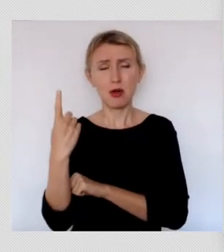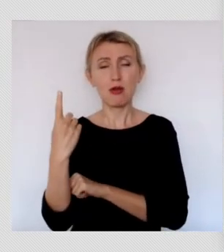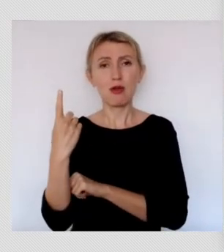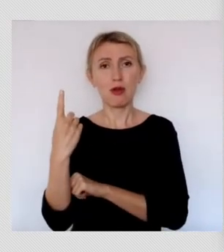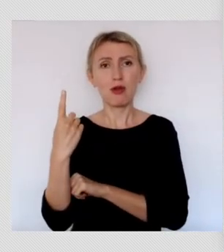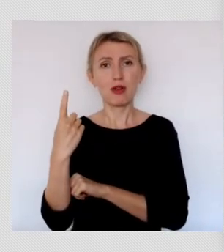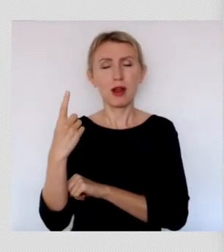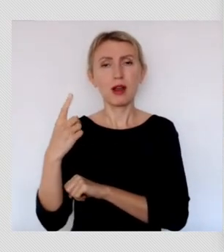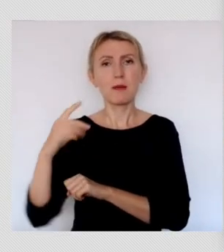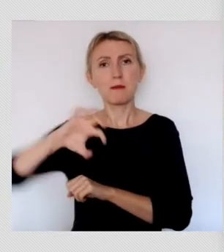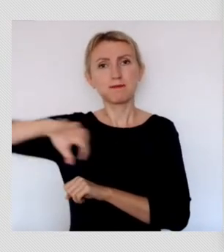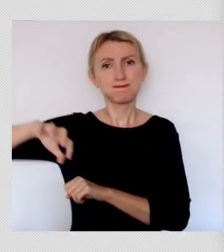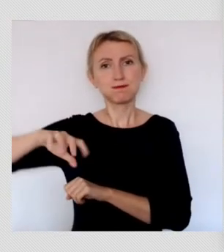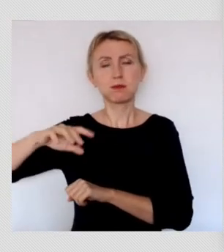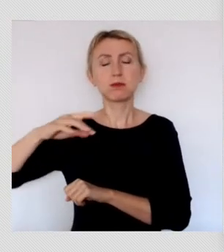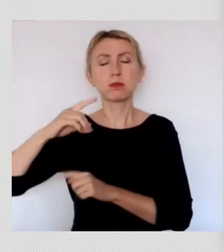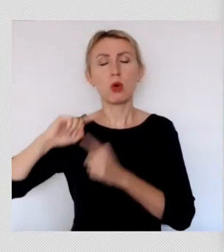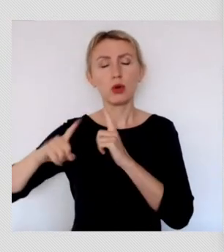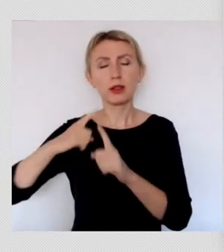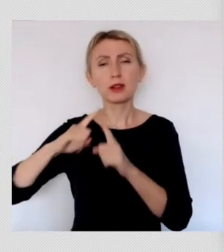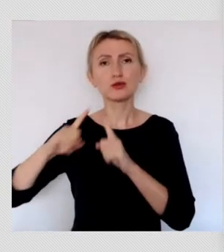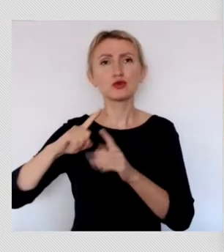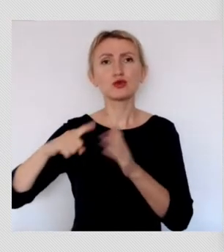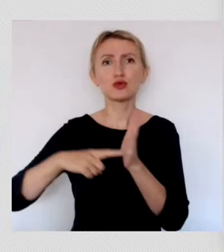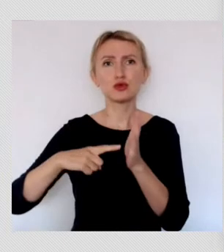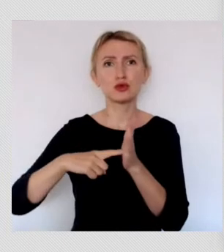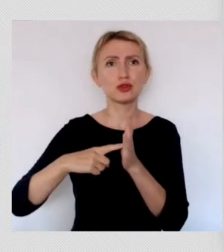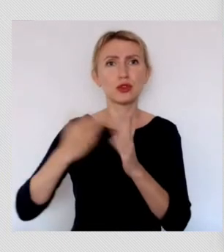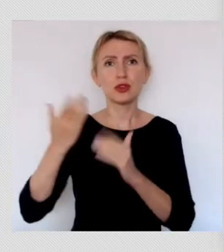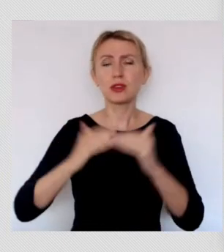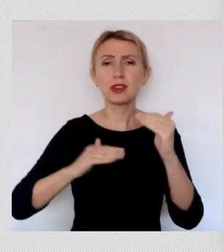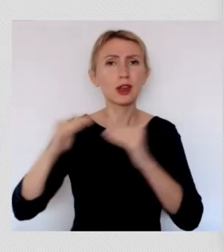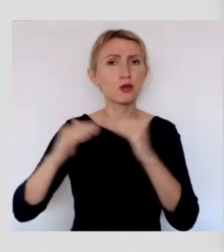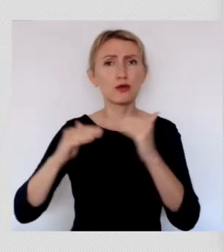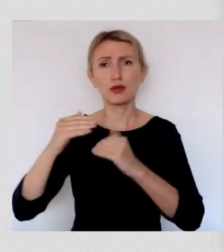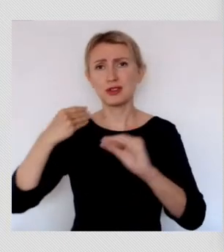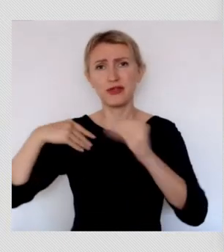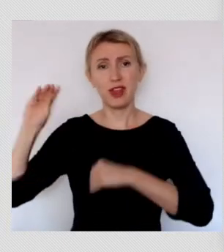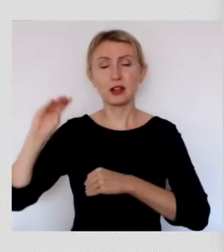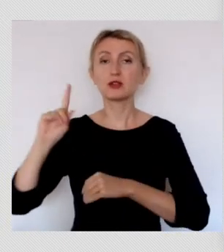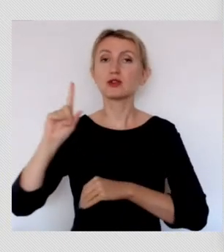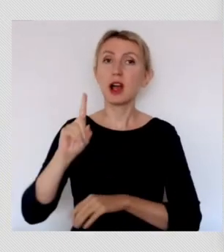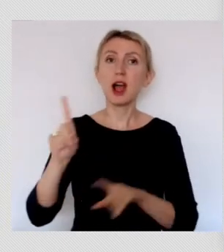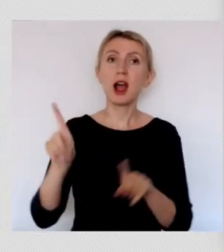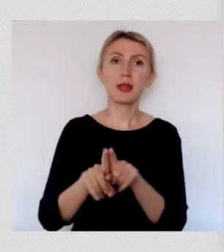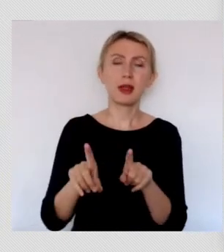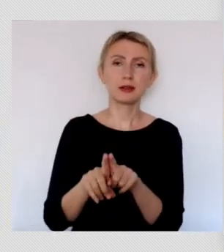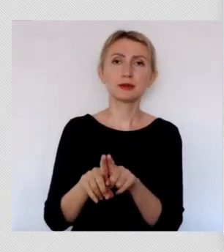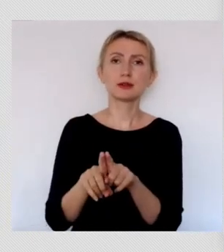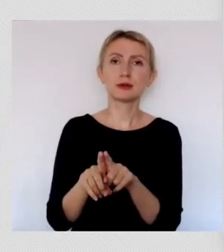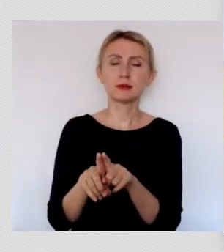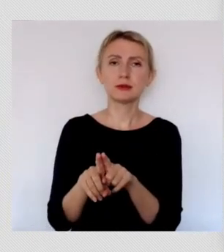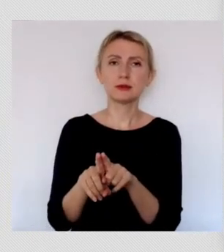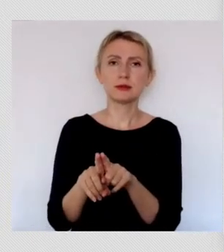przez jeden obóz polityczny tę nierówność potęguje, a do tego